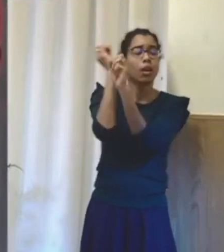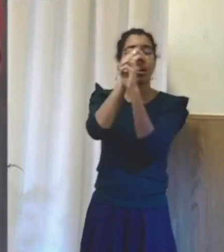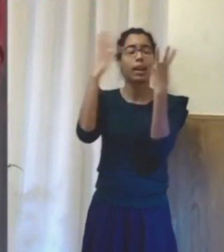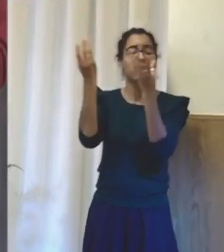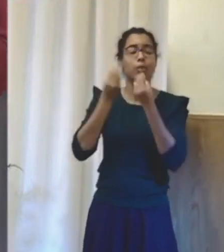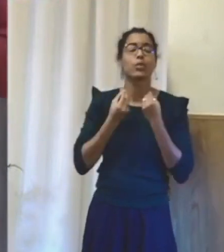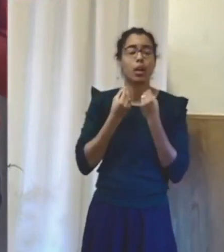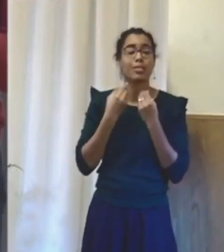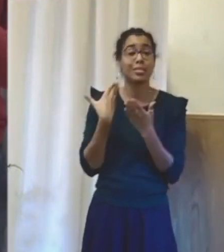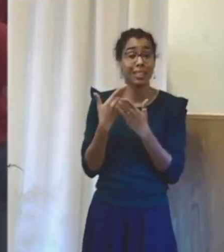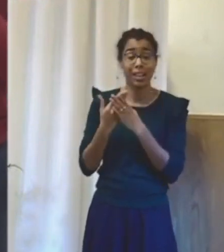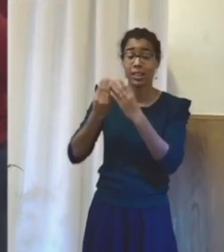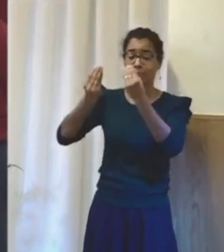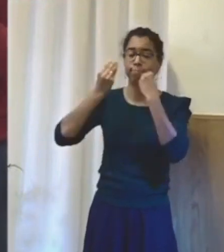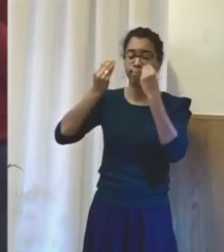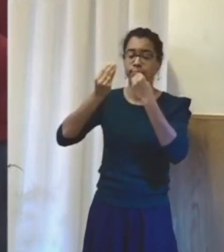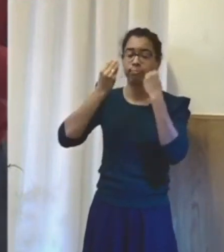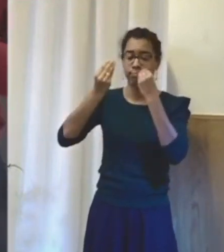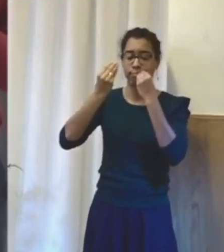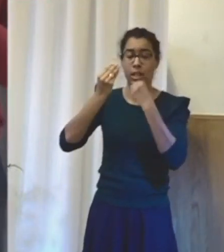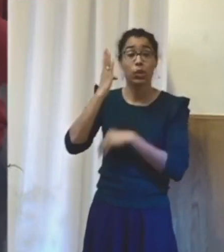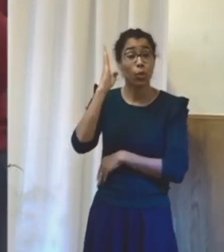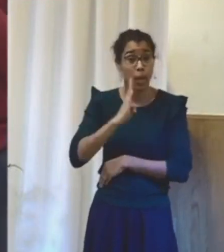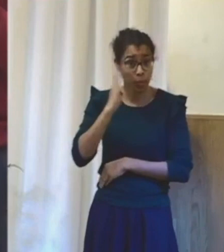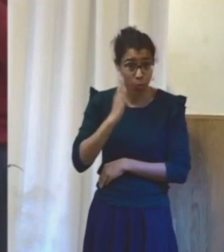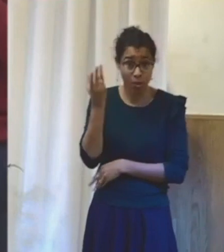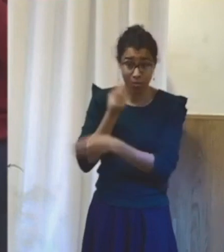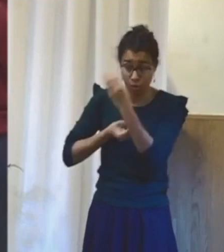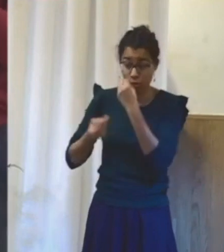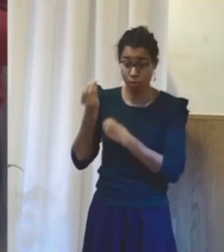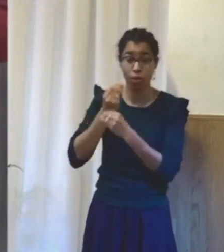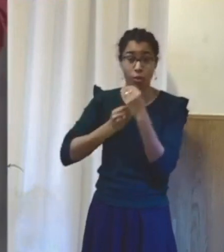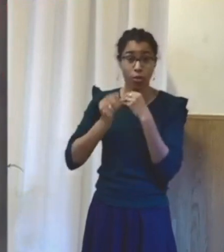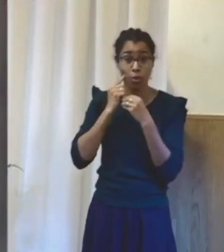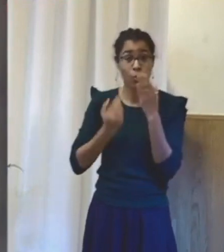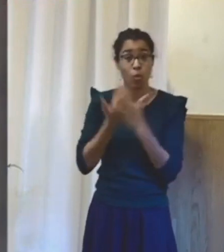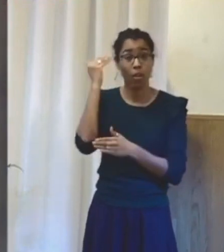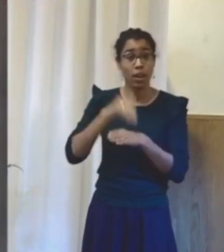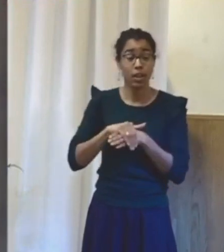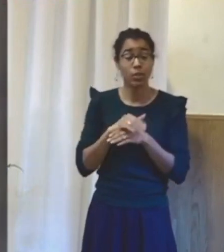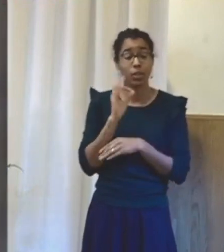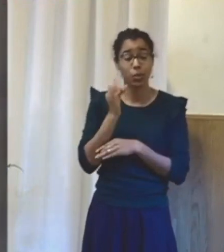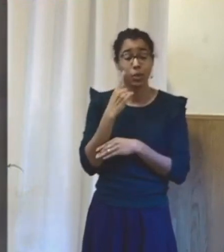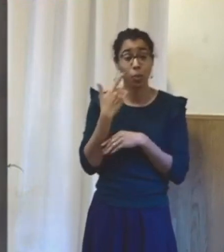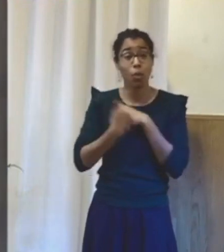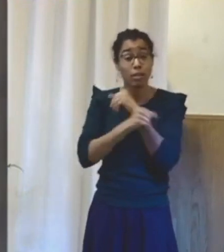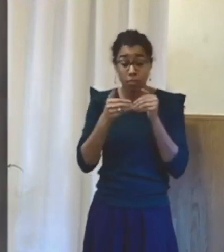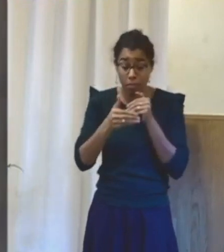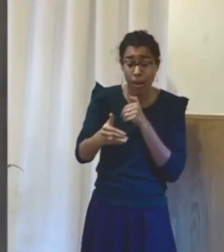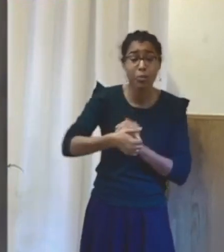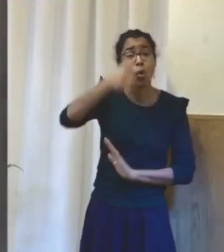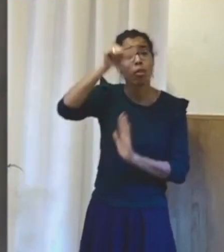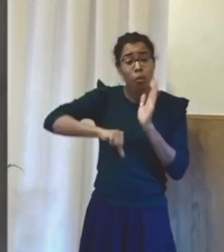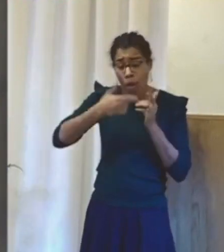va nous instruire et nous donner le nécessaire, justement, pour la journée, pour la semaine, peut-être pour des